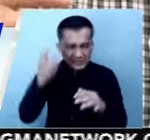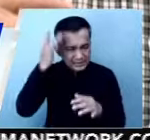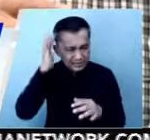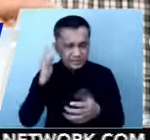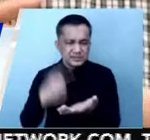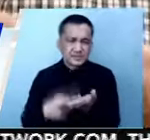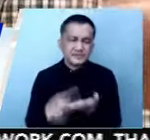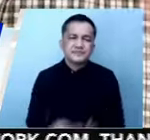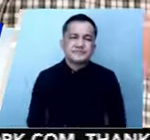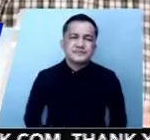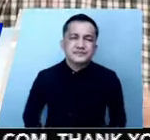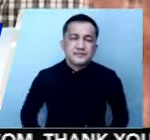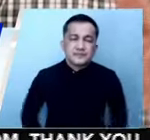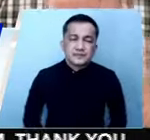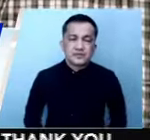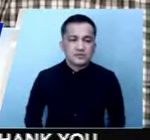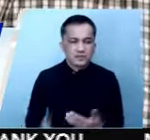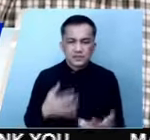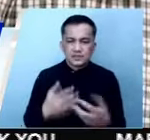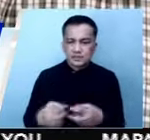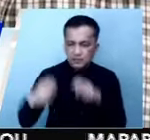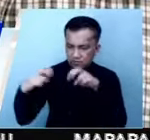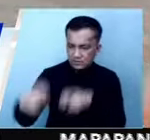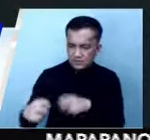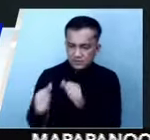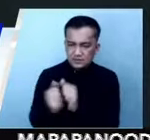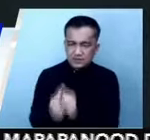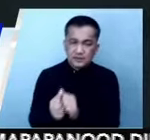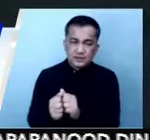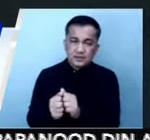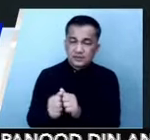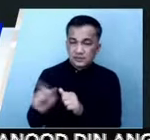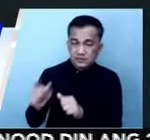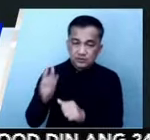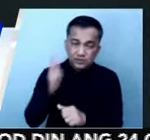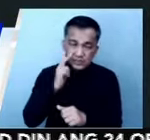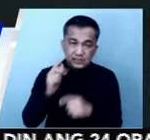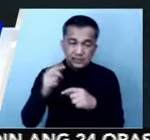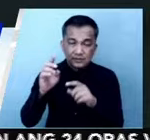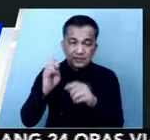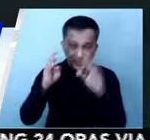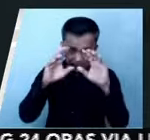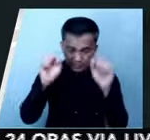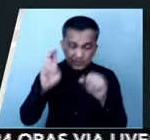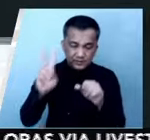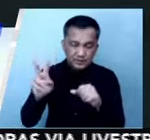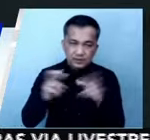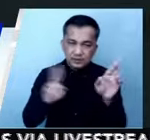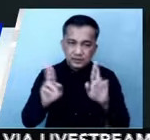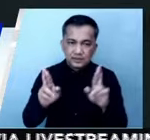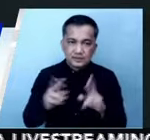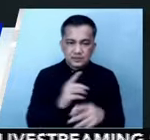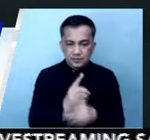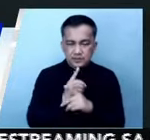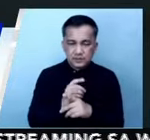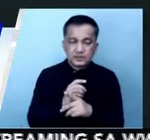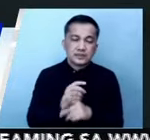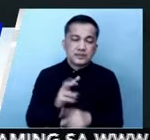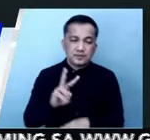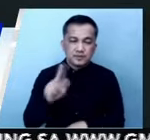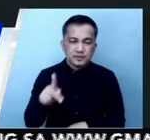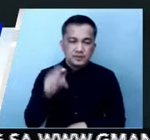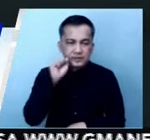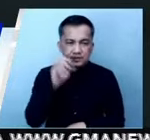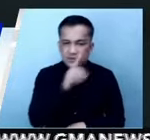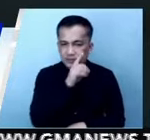handa raw itong upuan ni Marcos kasama si Duterte para pag-usapan. Dinepensahan naman ni Marcos si Vice President Sara Duterte sa mga batikos kung